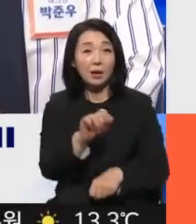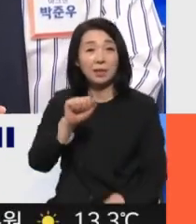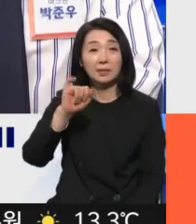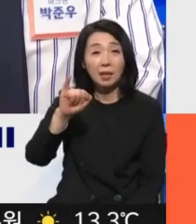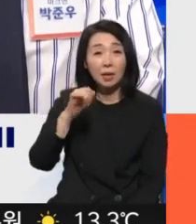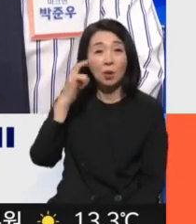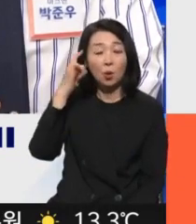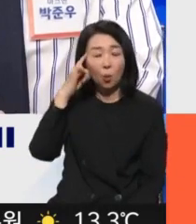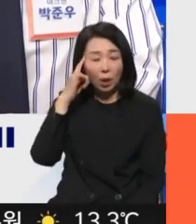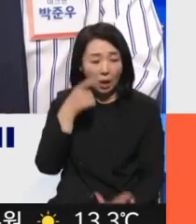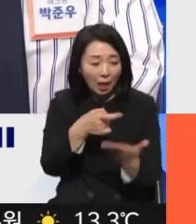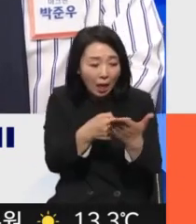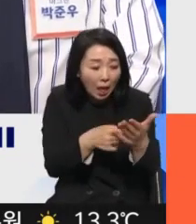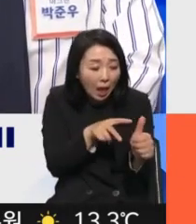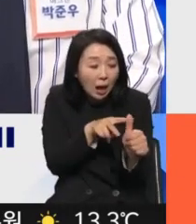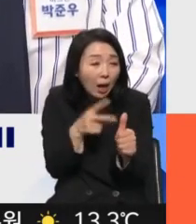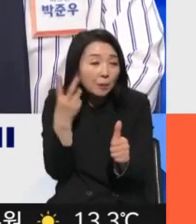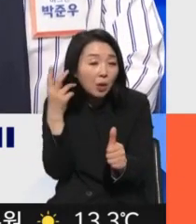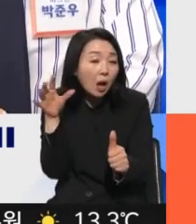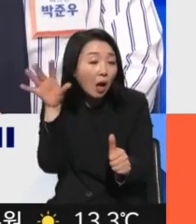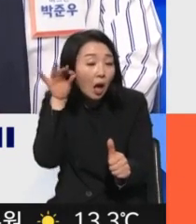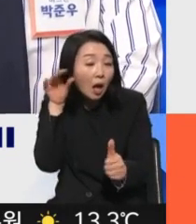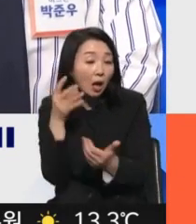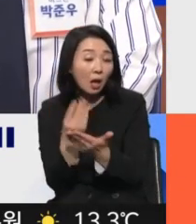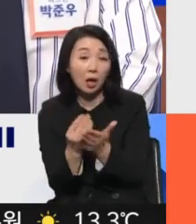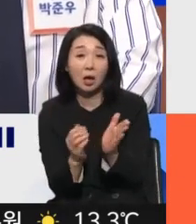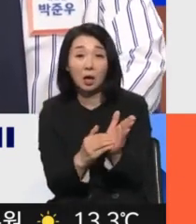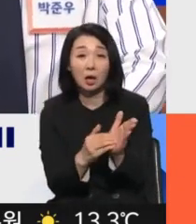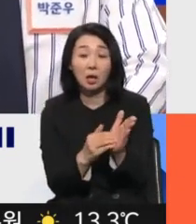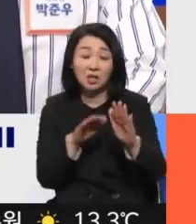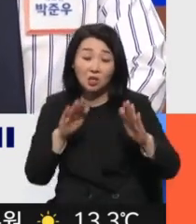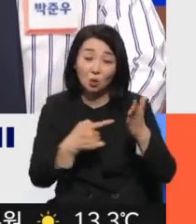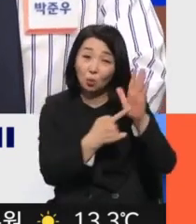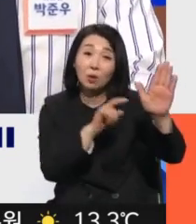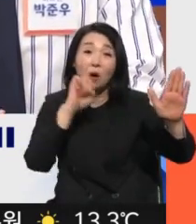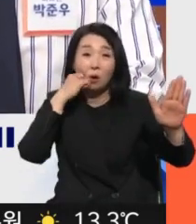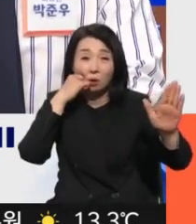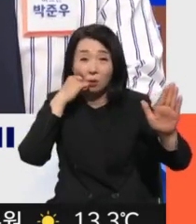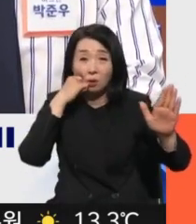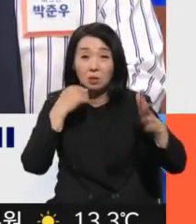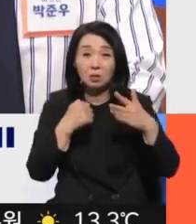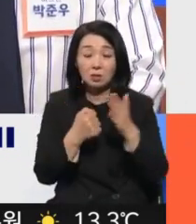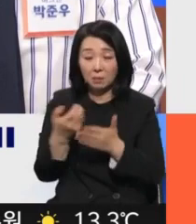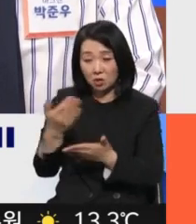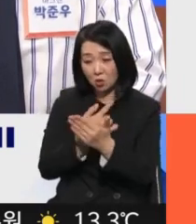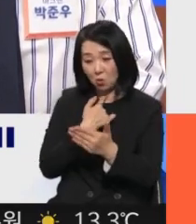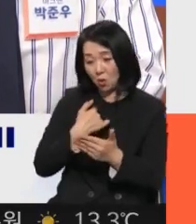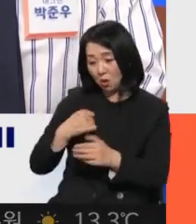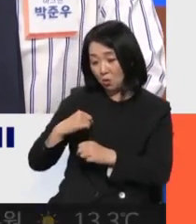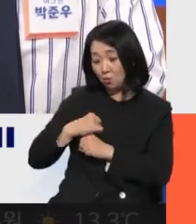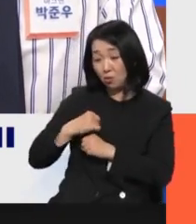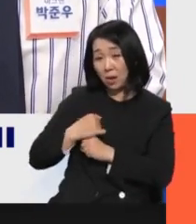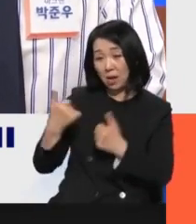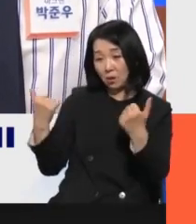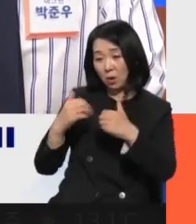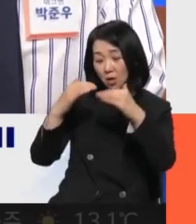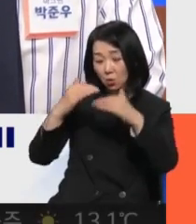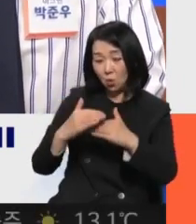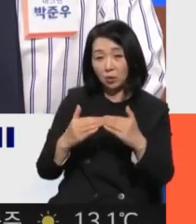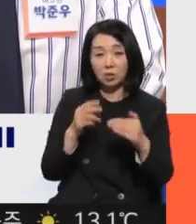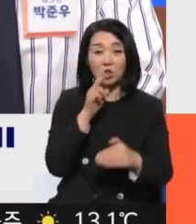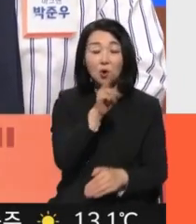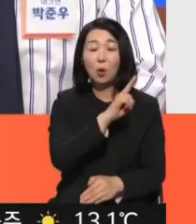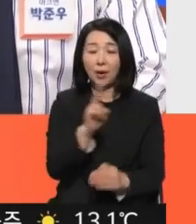그러니까이 도감청을 통한 특수 정보가 있는데 이건 현실적으로 공개가 어렵기 때문에이를 공유했던 국방위 회의를 여야 합의로